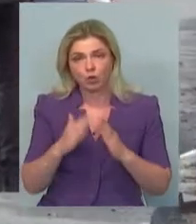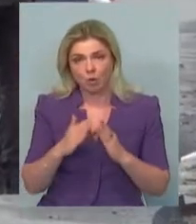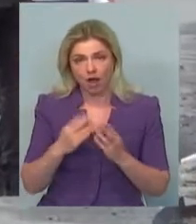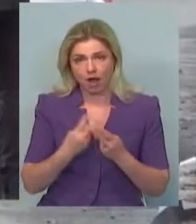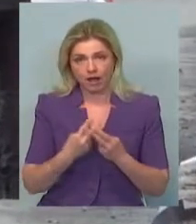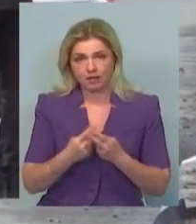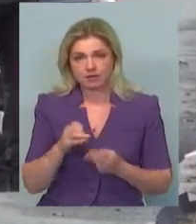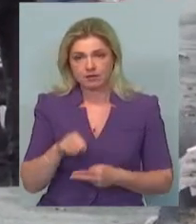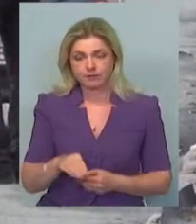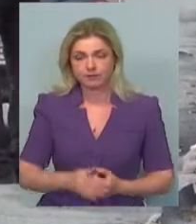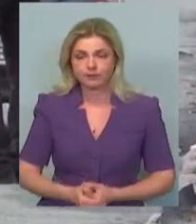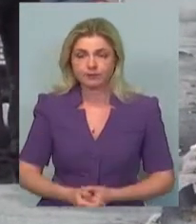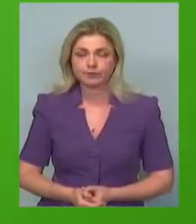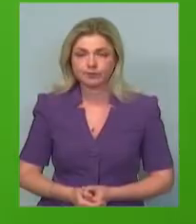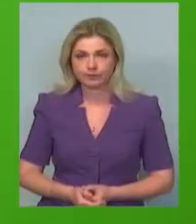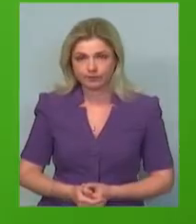арештом.